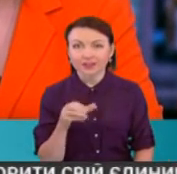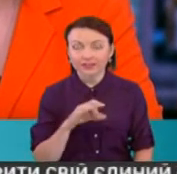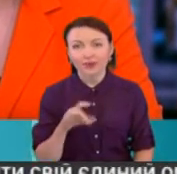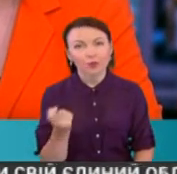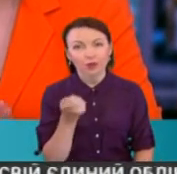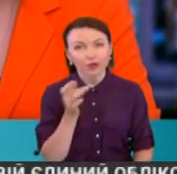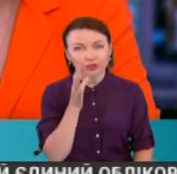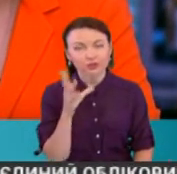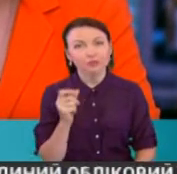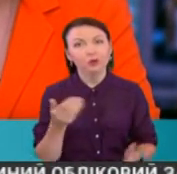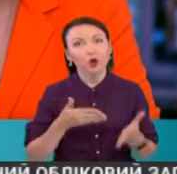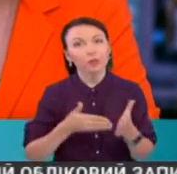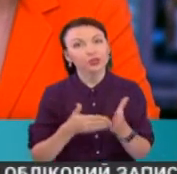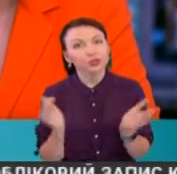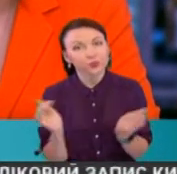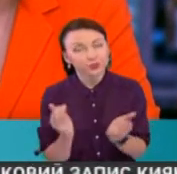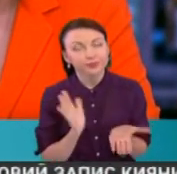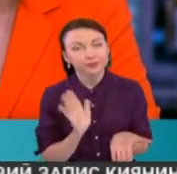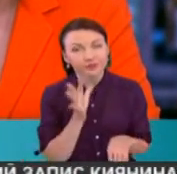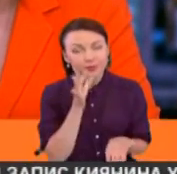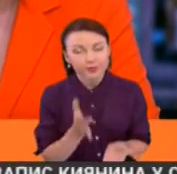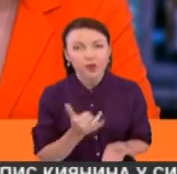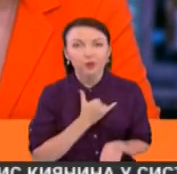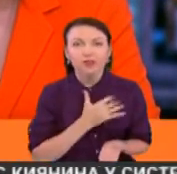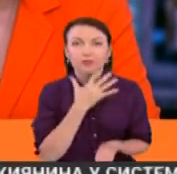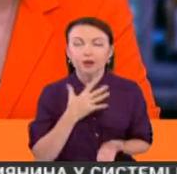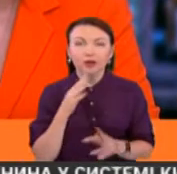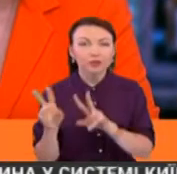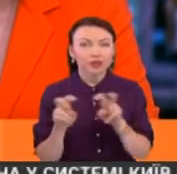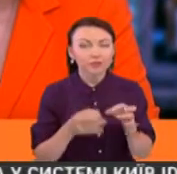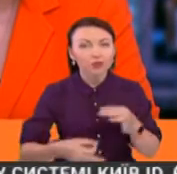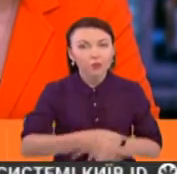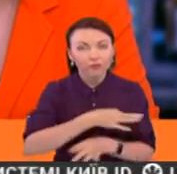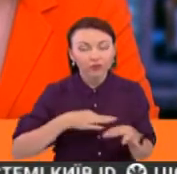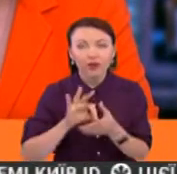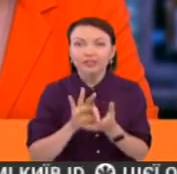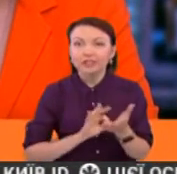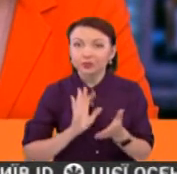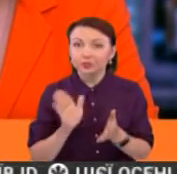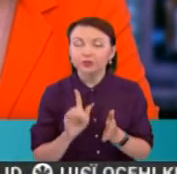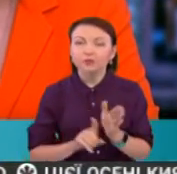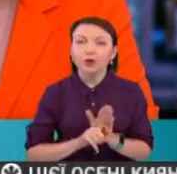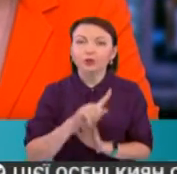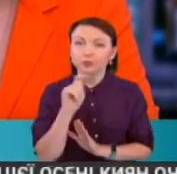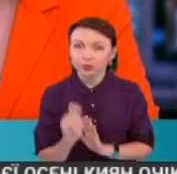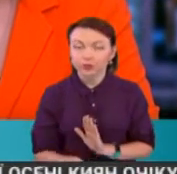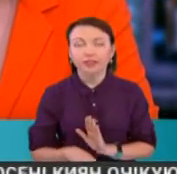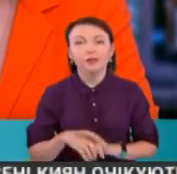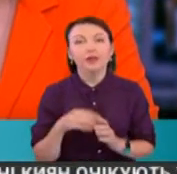часу, ми дещо обмежені будемо, і багато дуже нас тем для обговорення, і відразу ж будемо розпочинати із